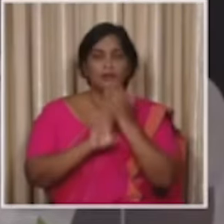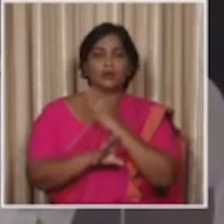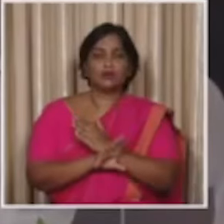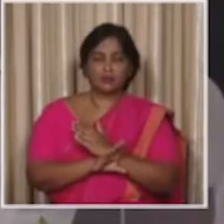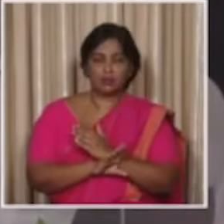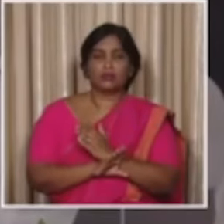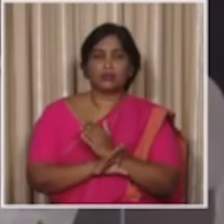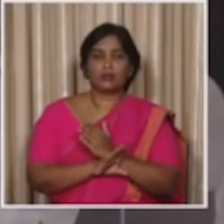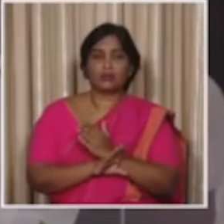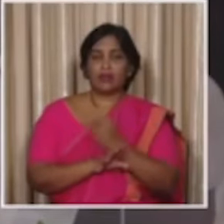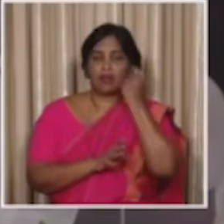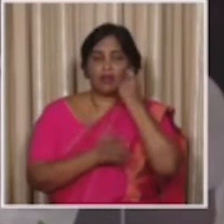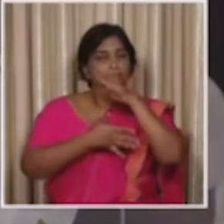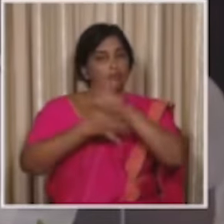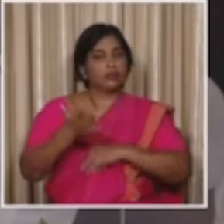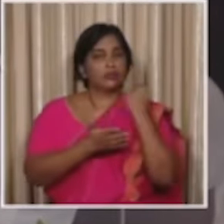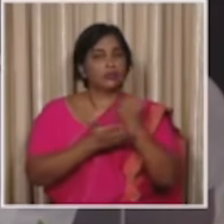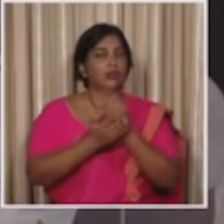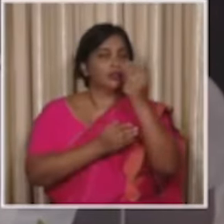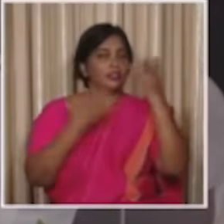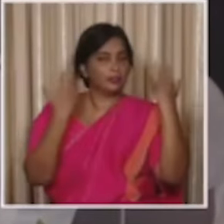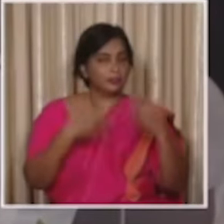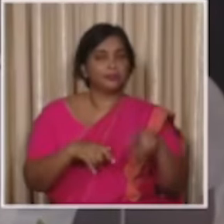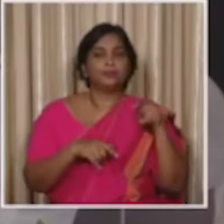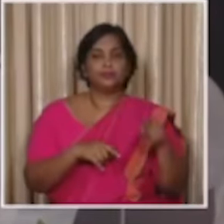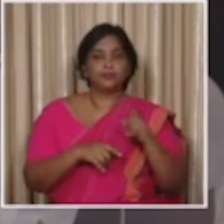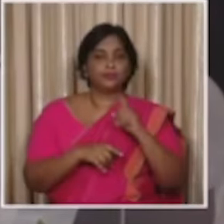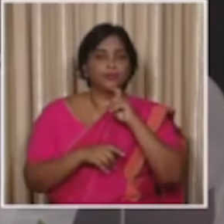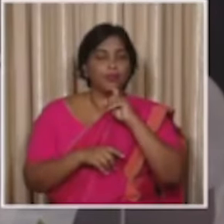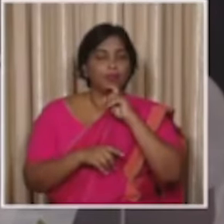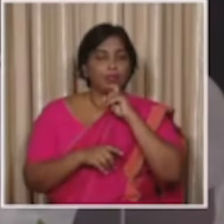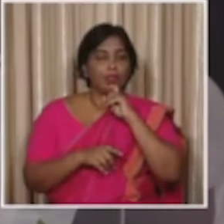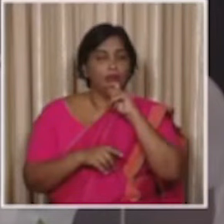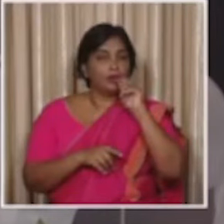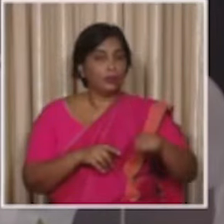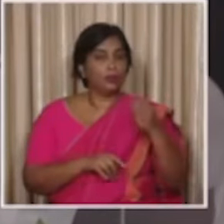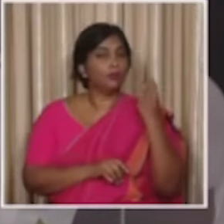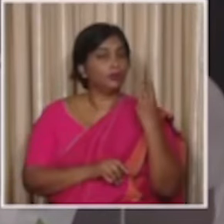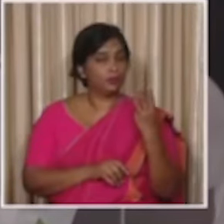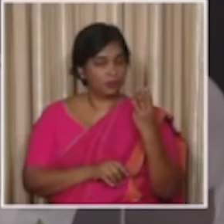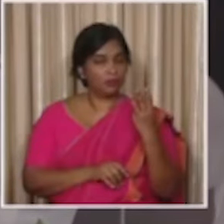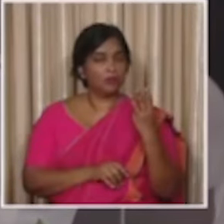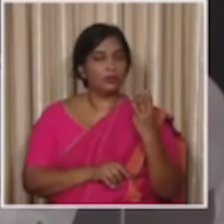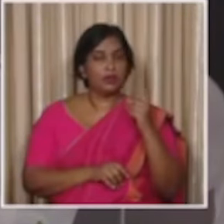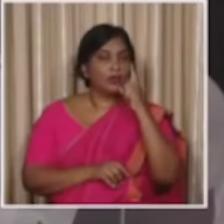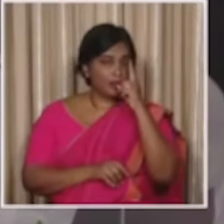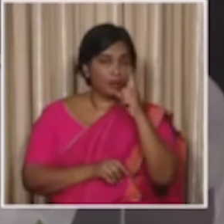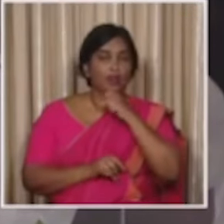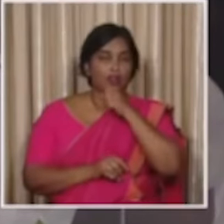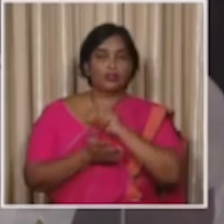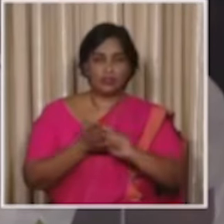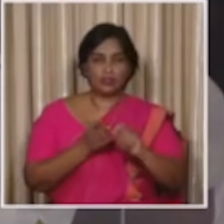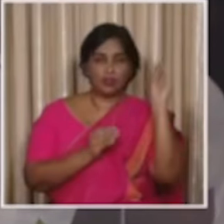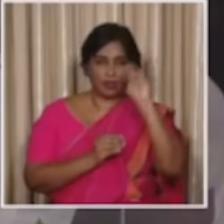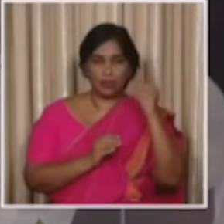රිටන් සබ්මිෂන් දීලා ඉවර කළා. ලිඛිත දේශන මේන් විනිශ්චයසනේ නඩුකාරය 3 දෙනෙක් හිටියා. මේන් එක්කෙනෙක් විශ්‍රාම යාමට